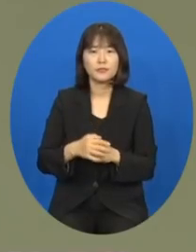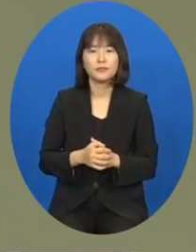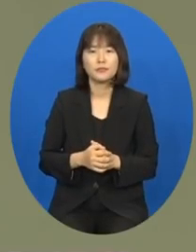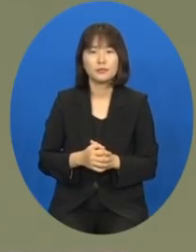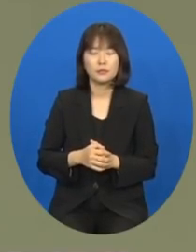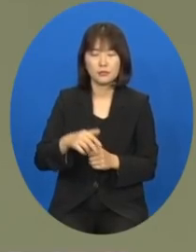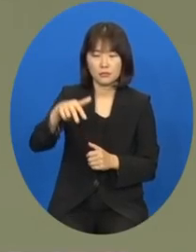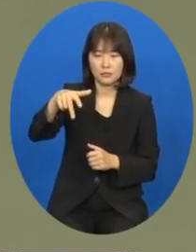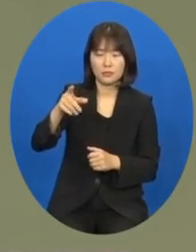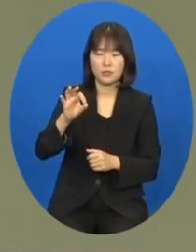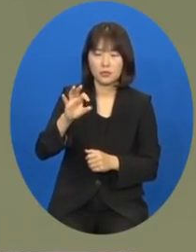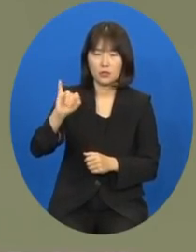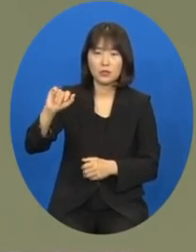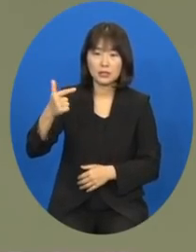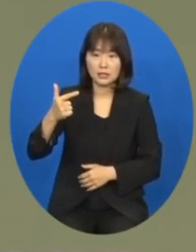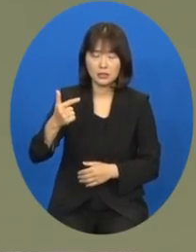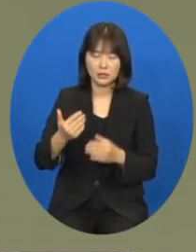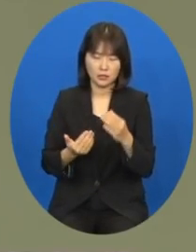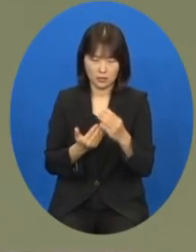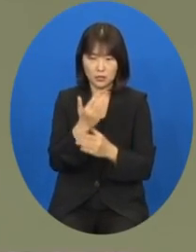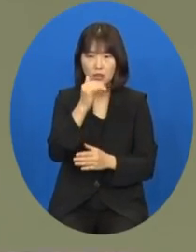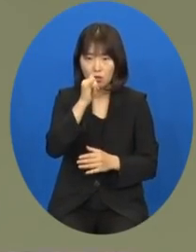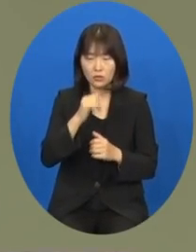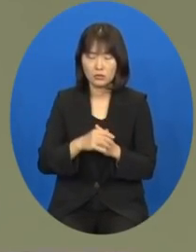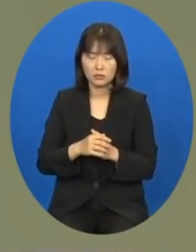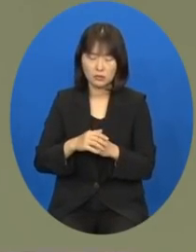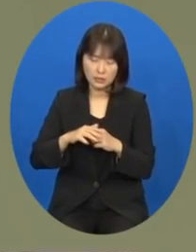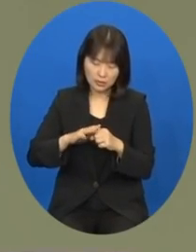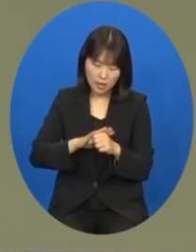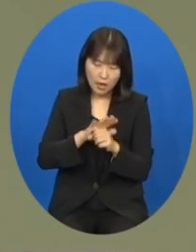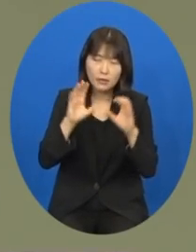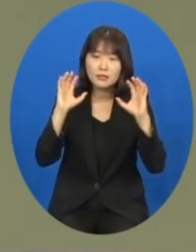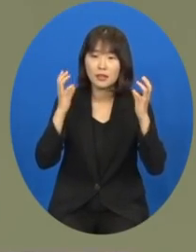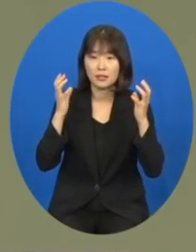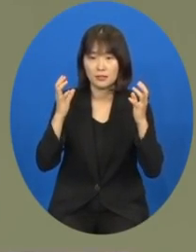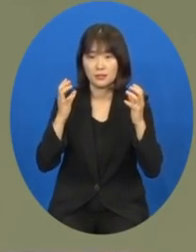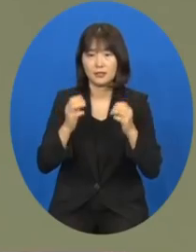정인이 사건이 있었습니다 그 사랑스런 아이가